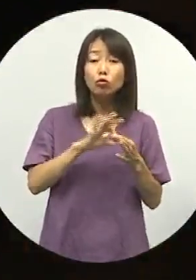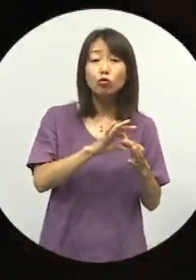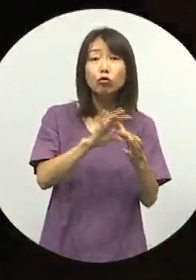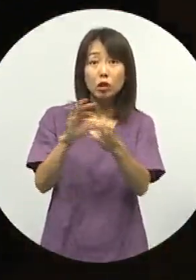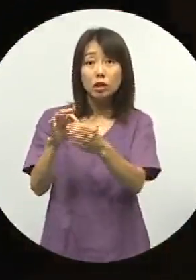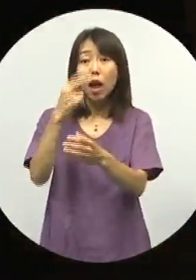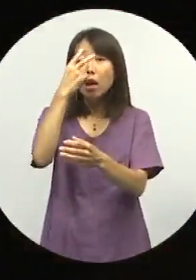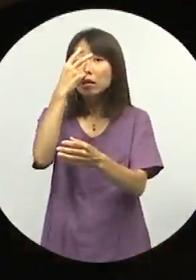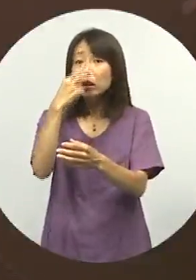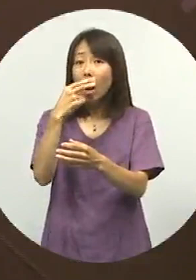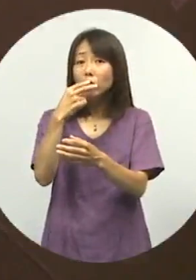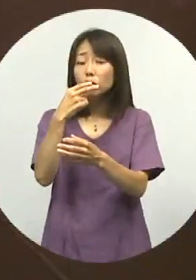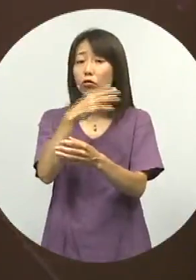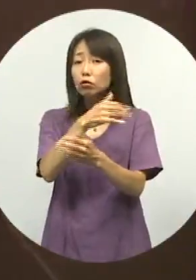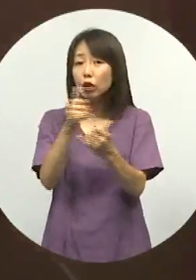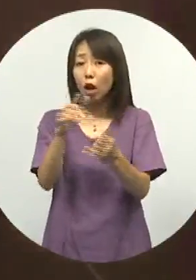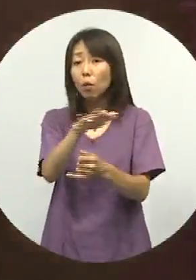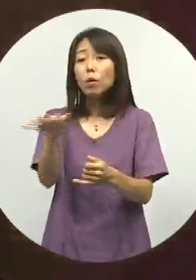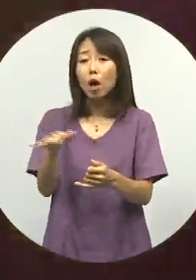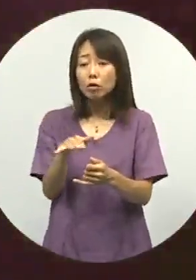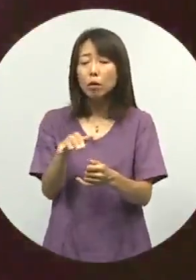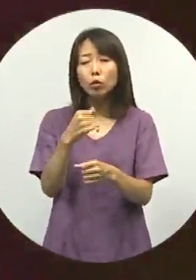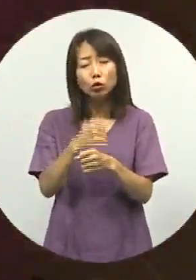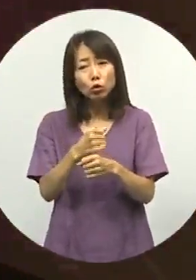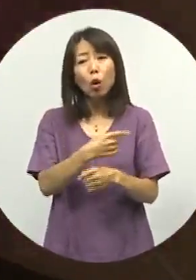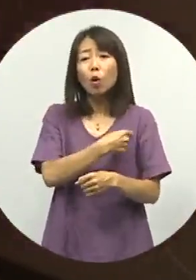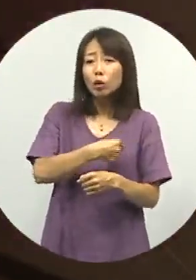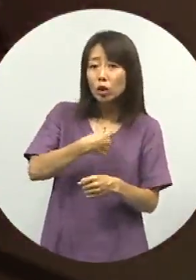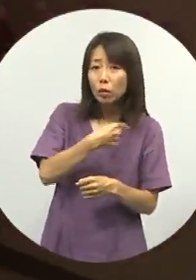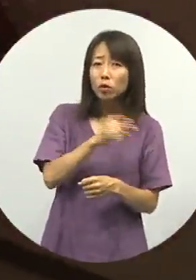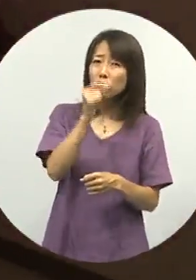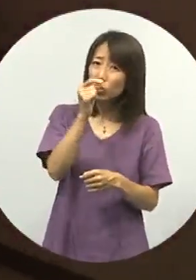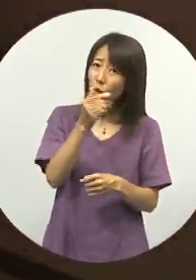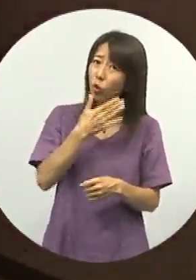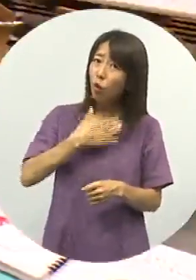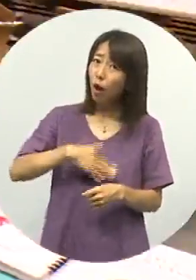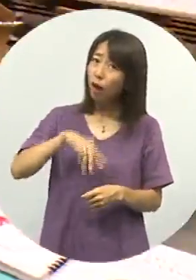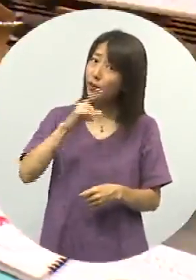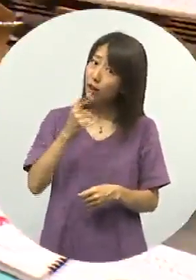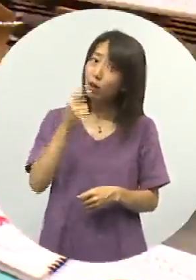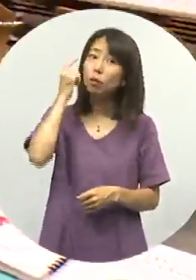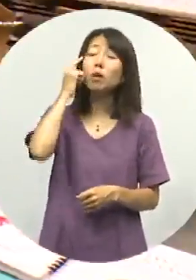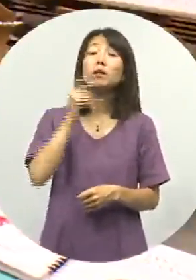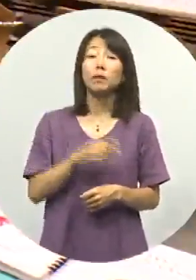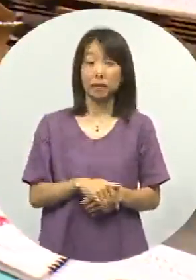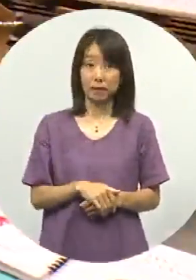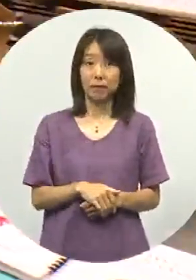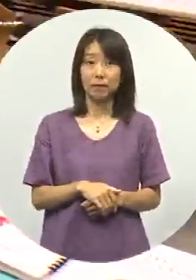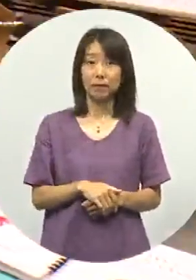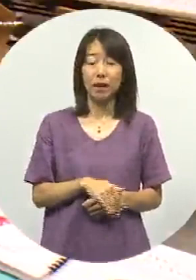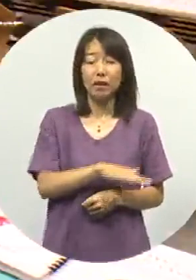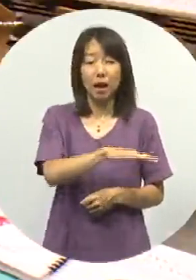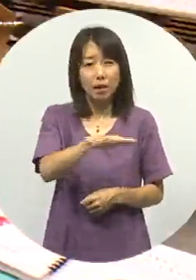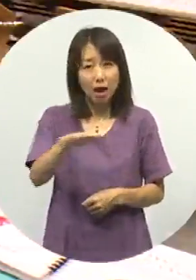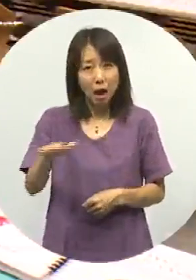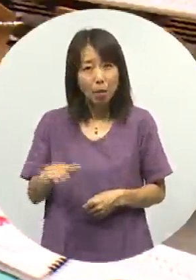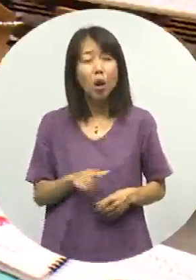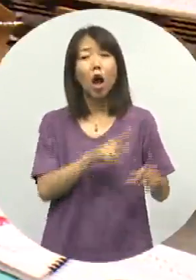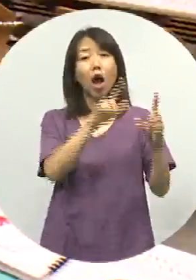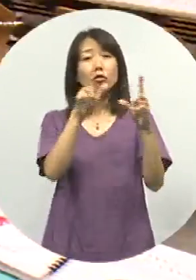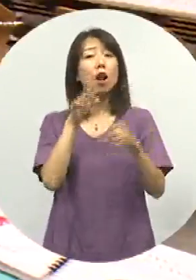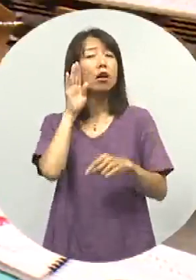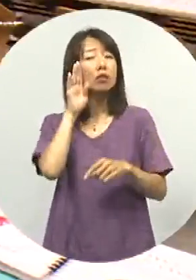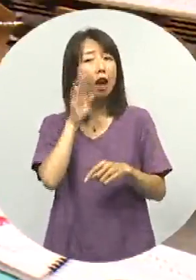皆さんの苦労や思いが少し分かったのではないでしょうか。誰もが快適に暮らしやすく、そして